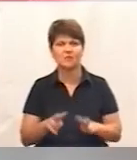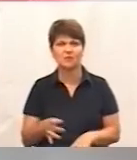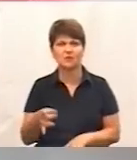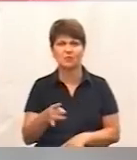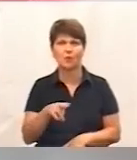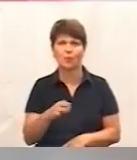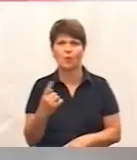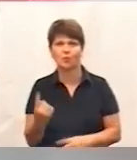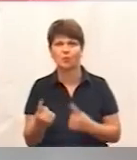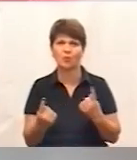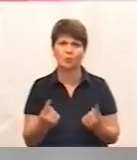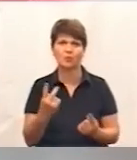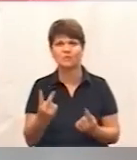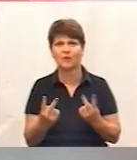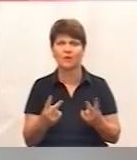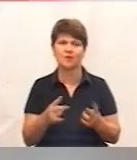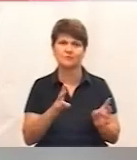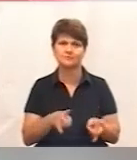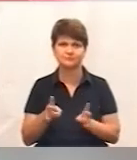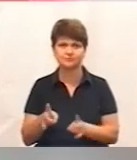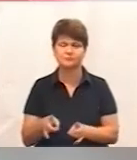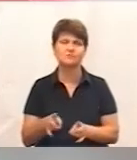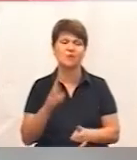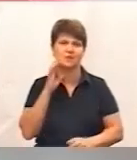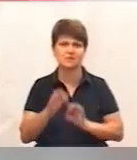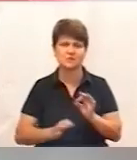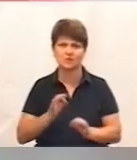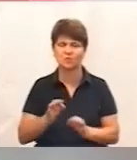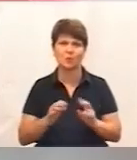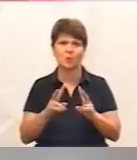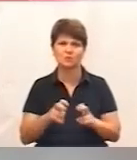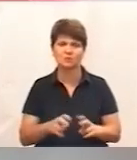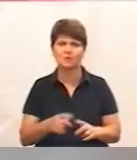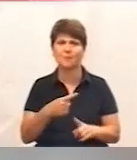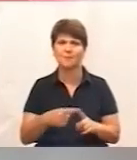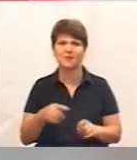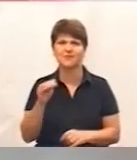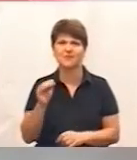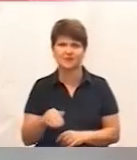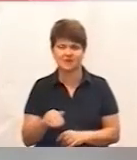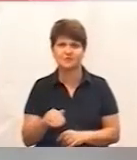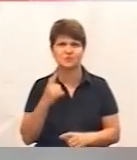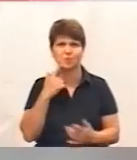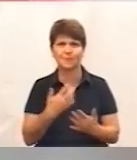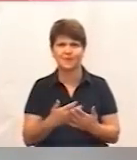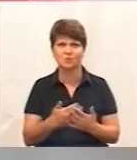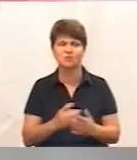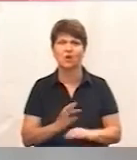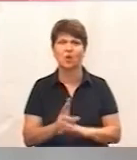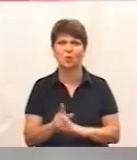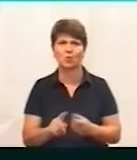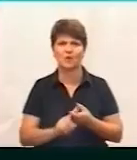по одному-два випадки. Всього за минулу добу досліджено 500 зразків матеріалів від осіб із підозрою на коронавірус.